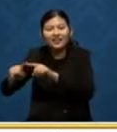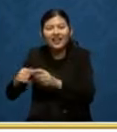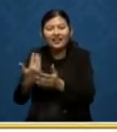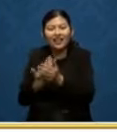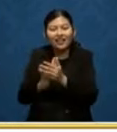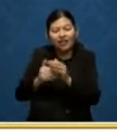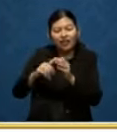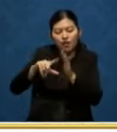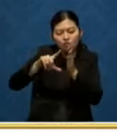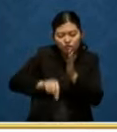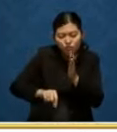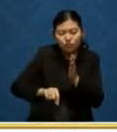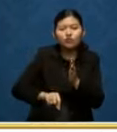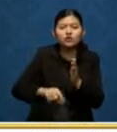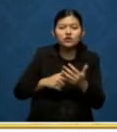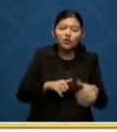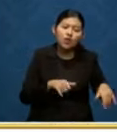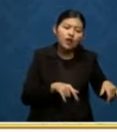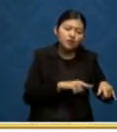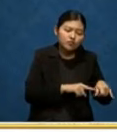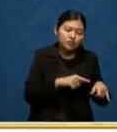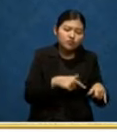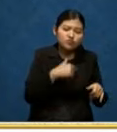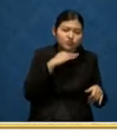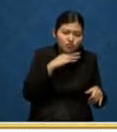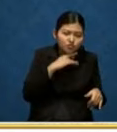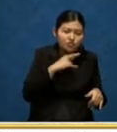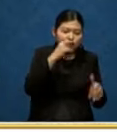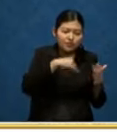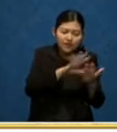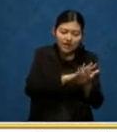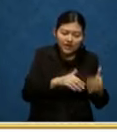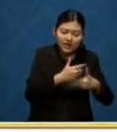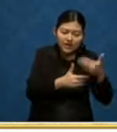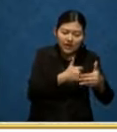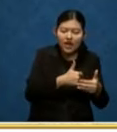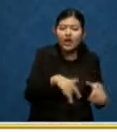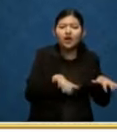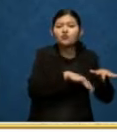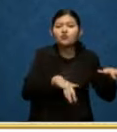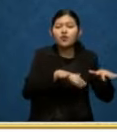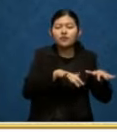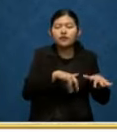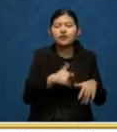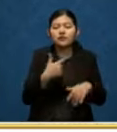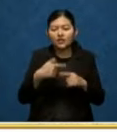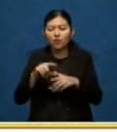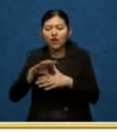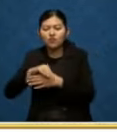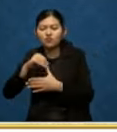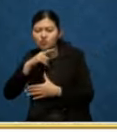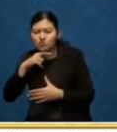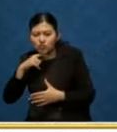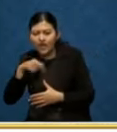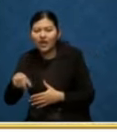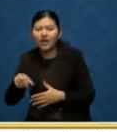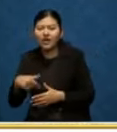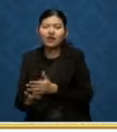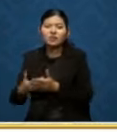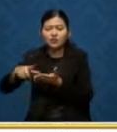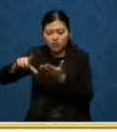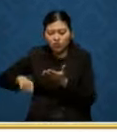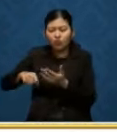ราคาหมูทั่วไปในประเทศนะครับแล้วก็ถูกอ่าที่ถูกก็เพราะว่าทั้งหมูในต่าง